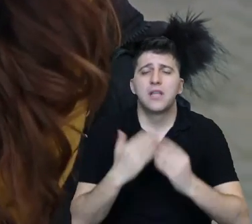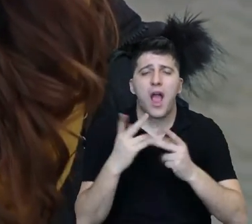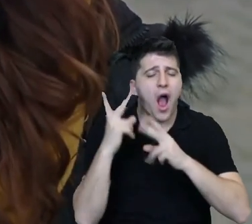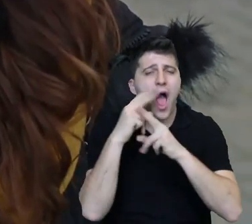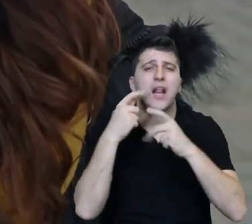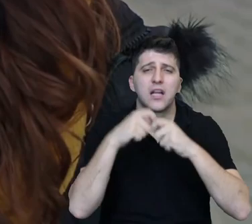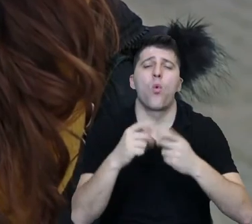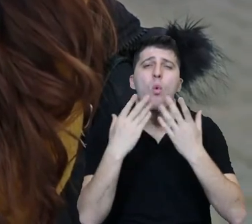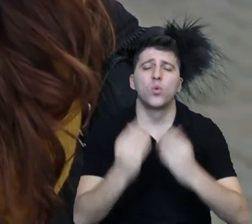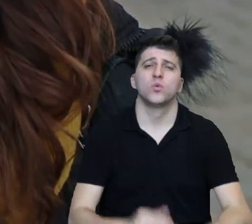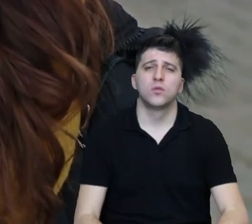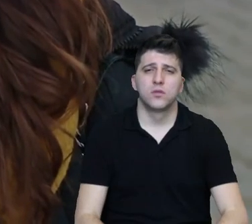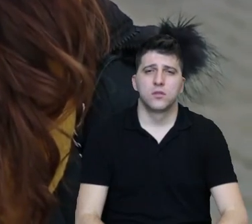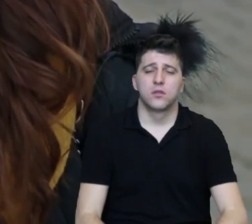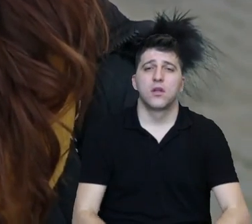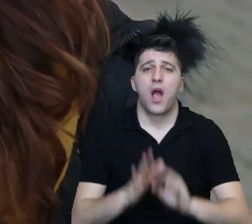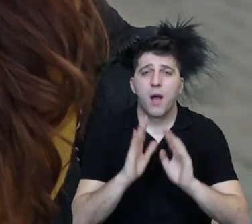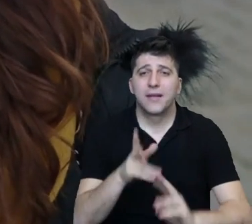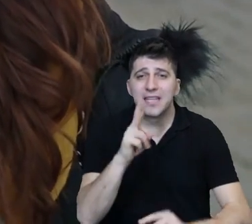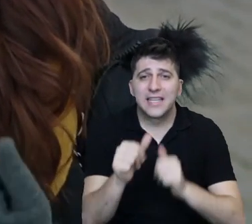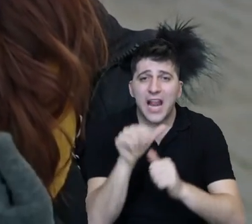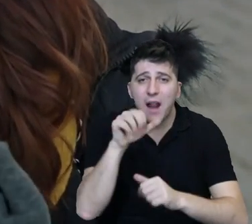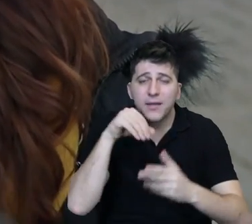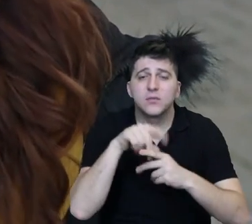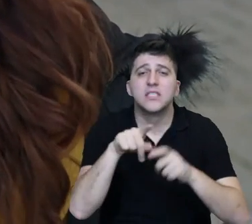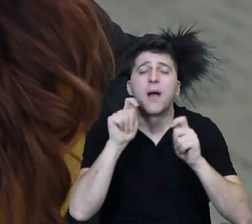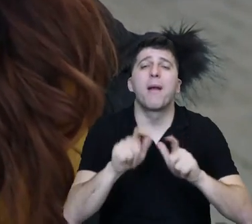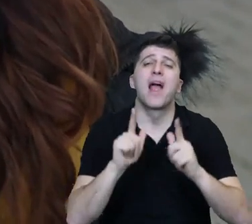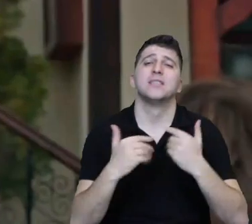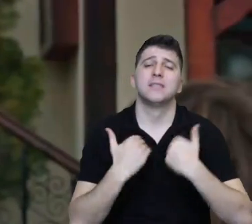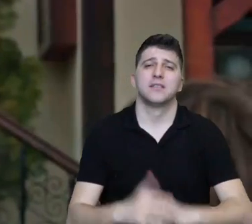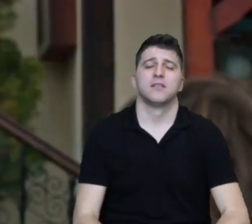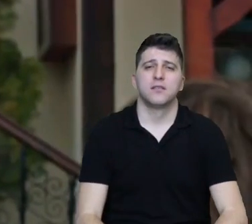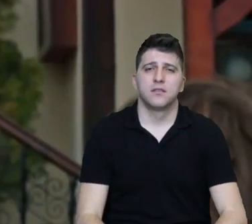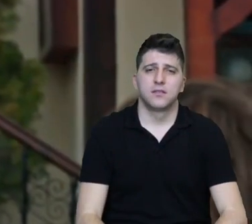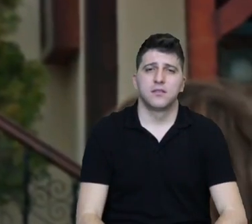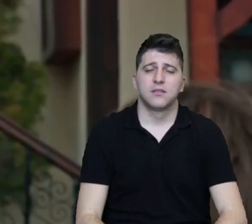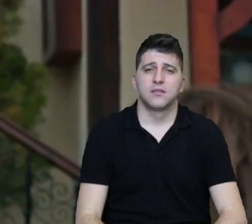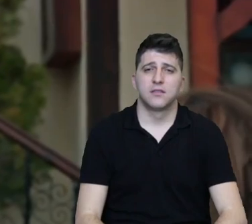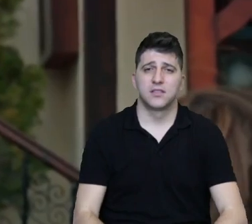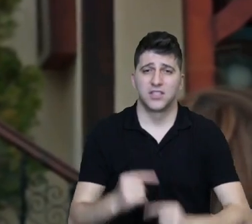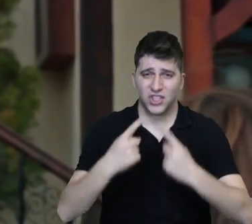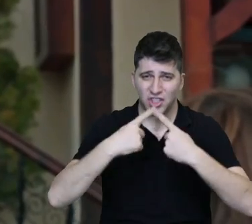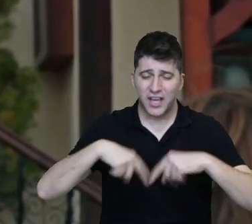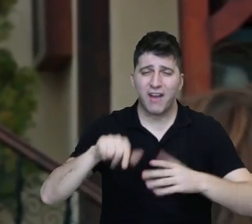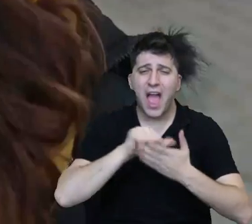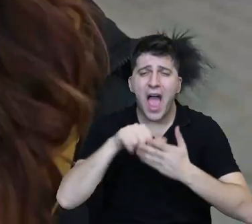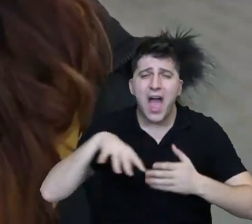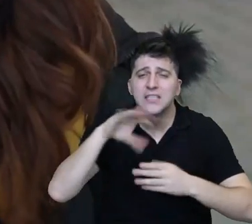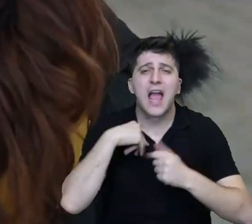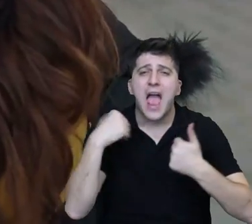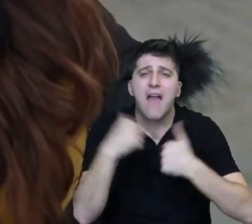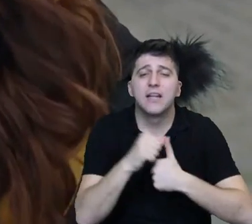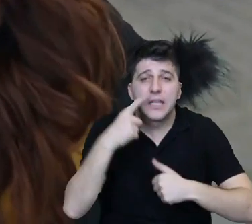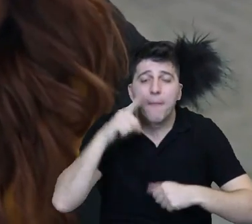hayal kırıklığına uğradın. Ama seni geri almak için bunu yapmamız gerekiyordu. Yani çevremizdeki herkesin bizim